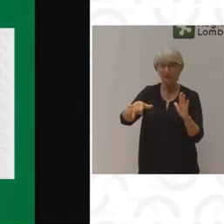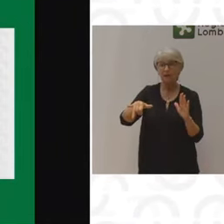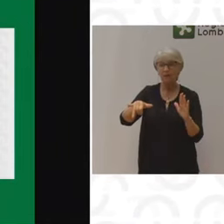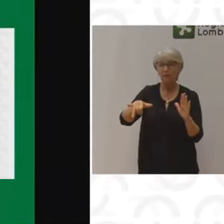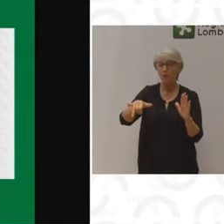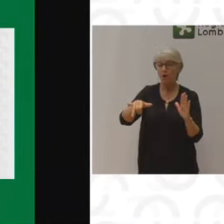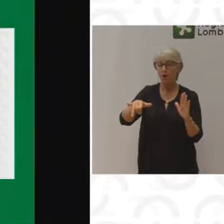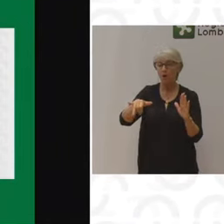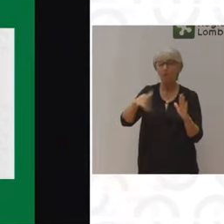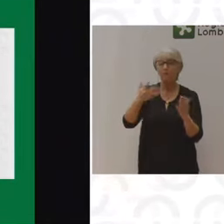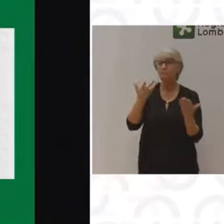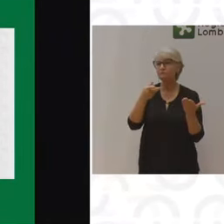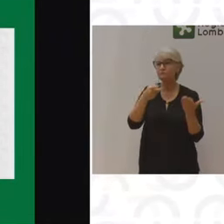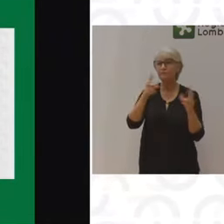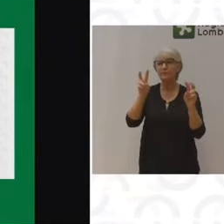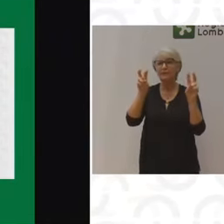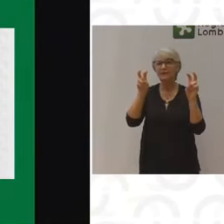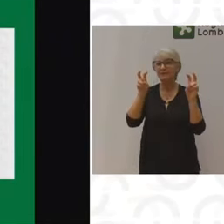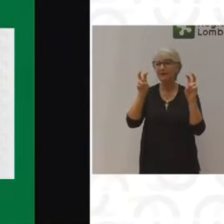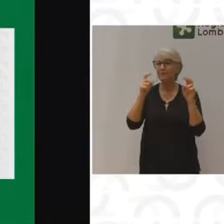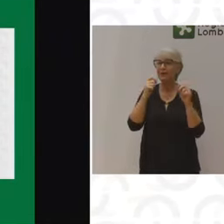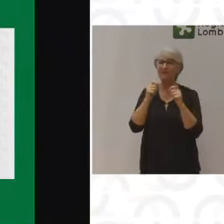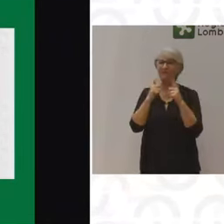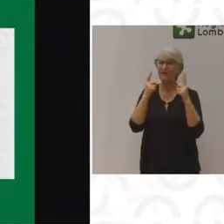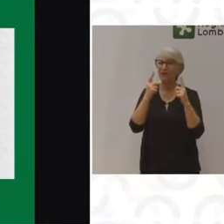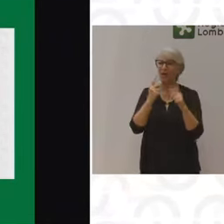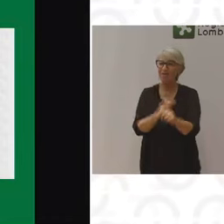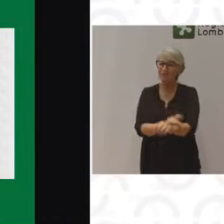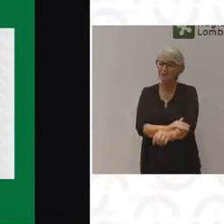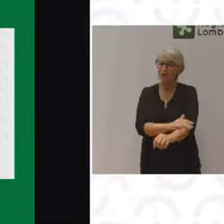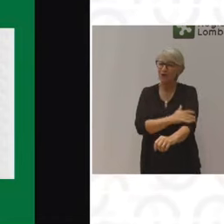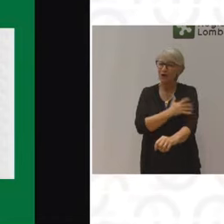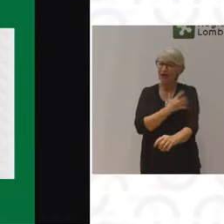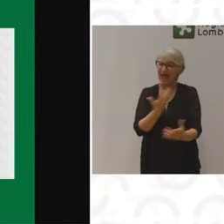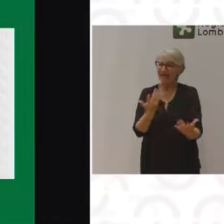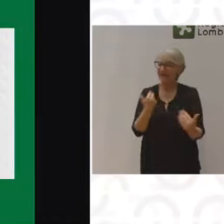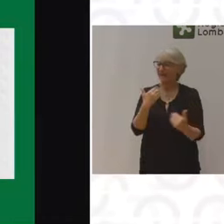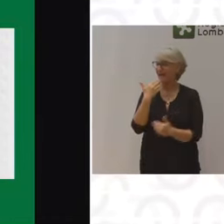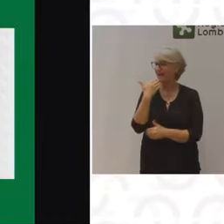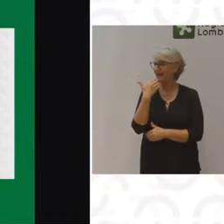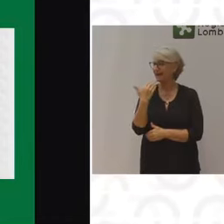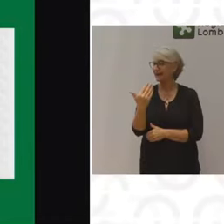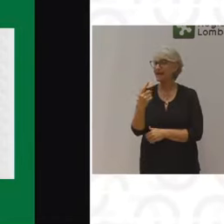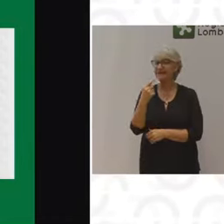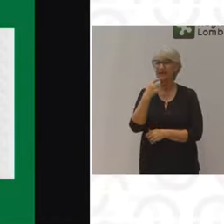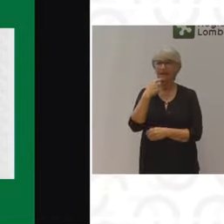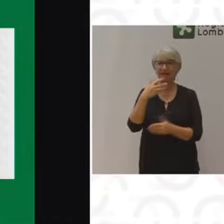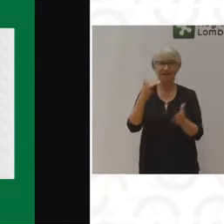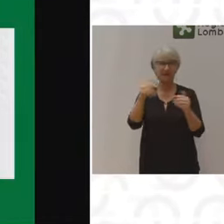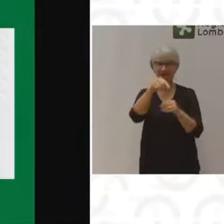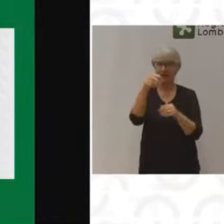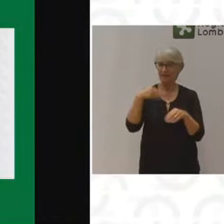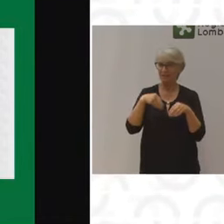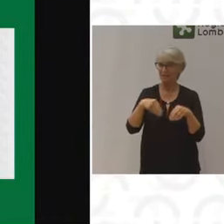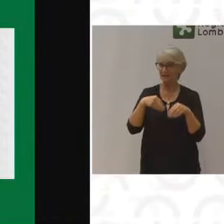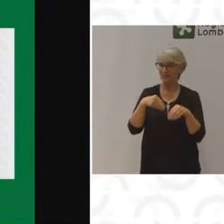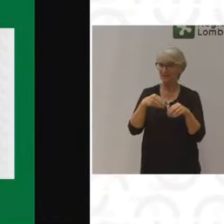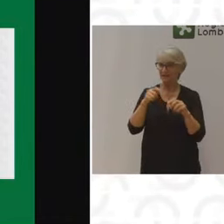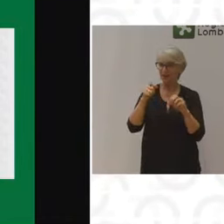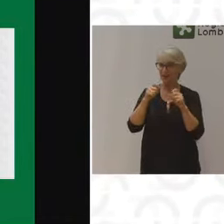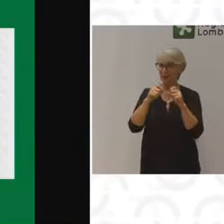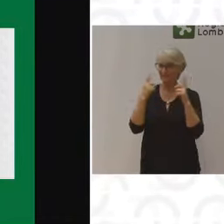L'ultimo episodio riprende un po' il tema anche del video emozionale. Ancora ringrazio chi è in sala che ha partecipato al video emozionale che